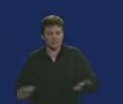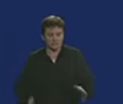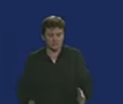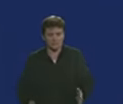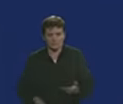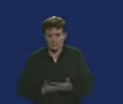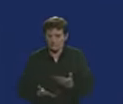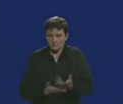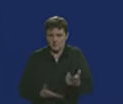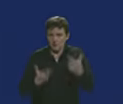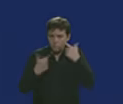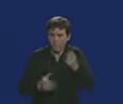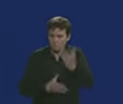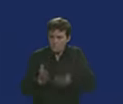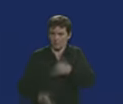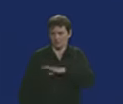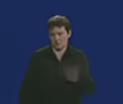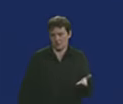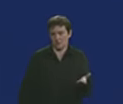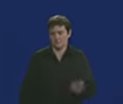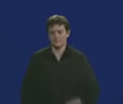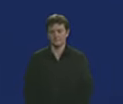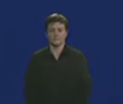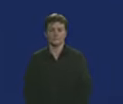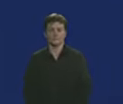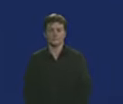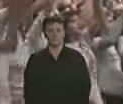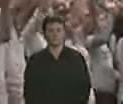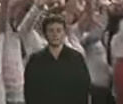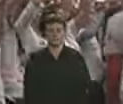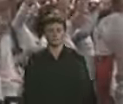proprement irresponsable. Voilà la réalité.